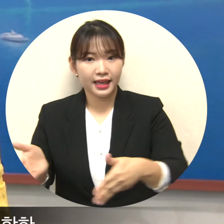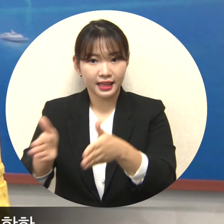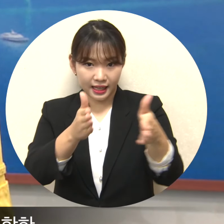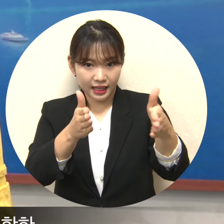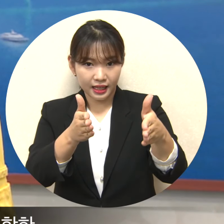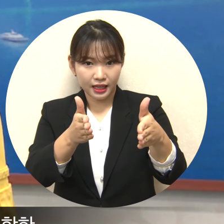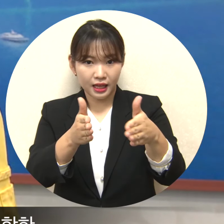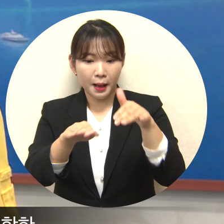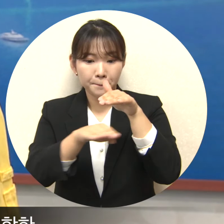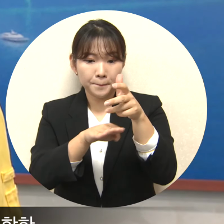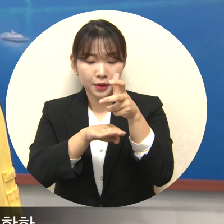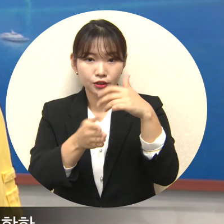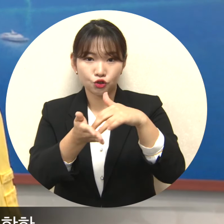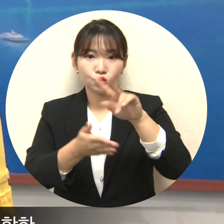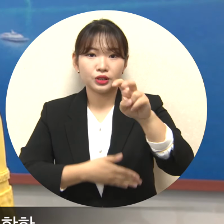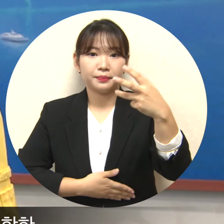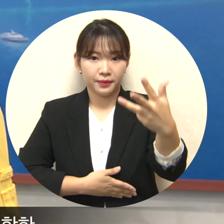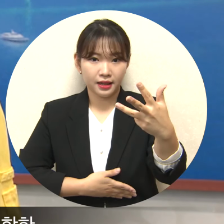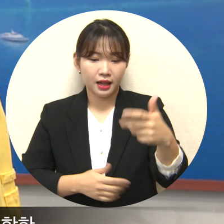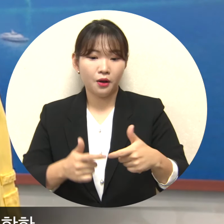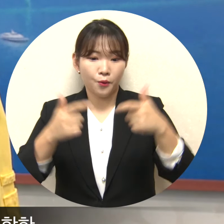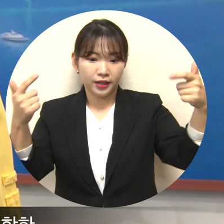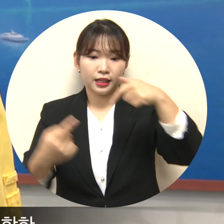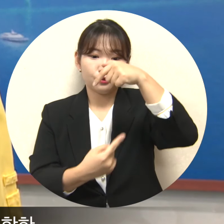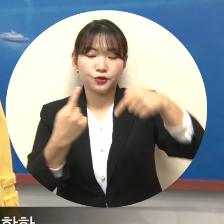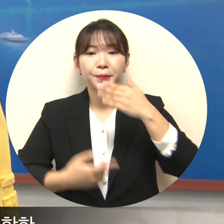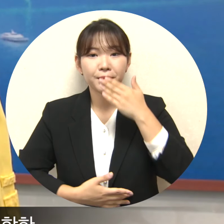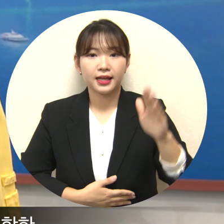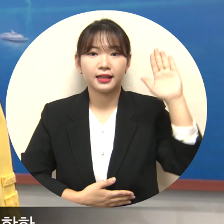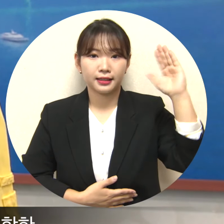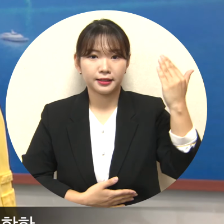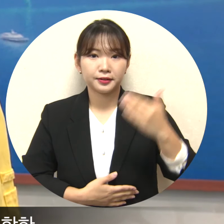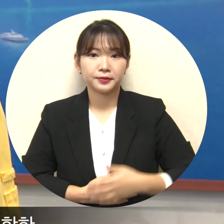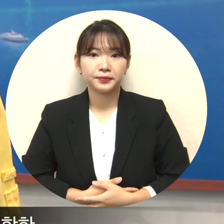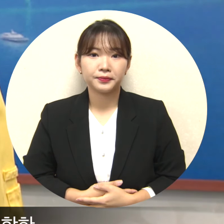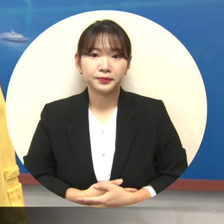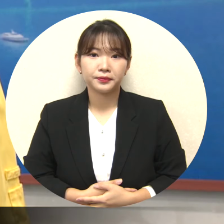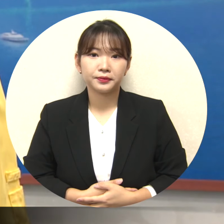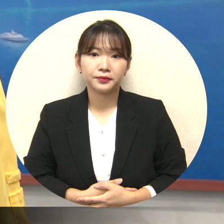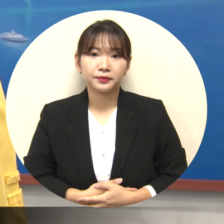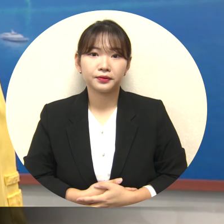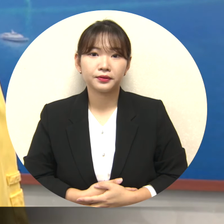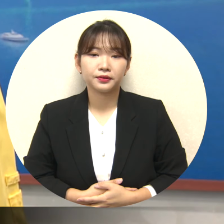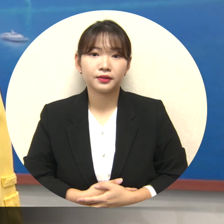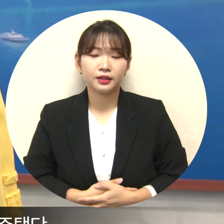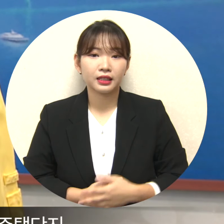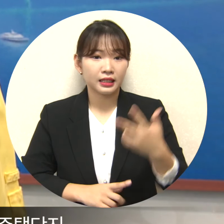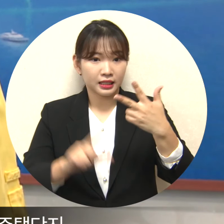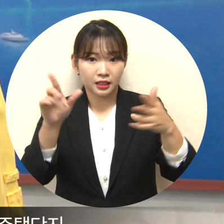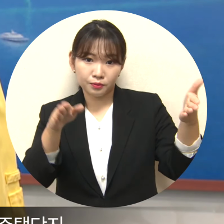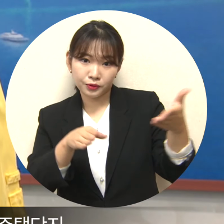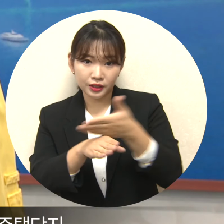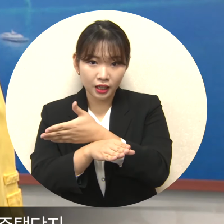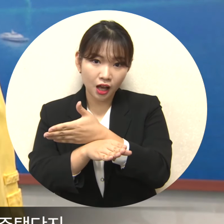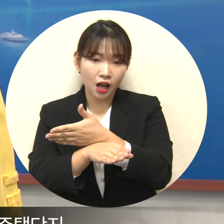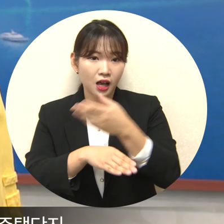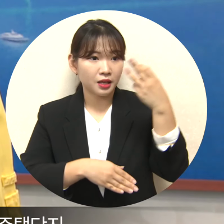노선 버스 28대로 그때 운영할 수 있게 됐습니다 11월 7일부터